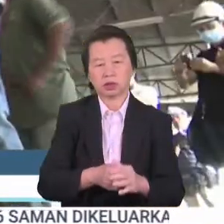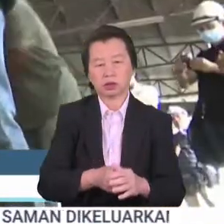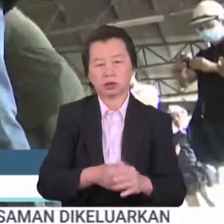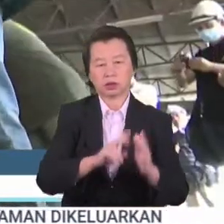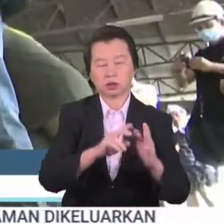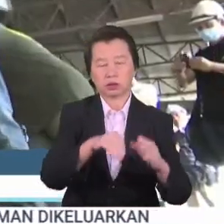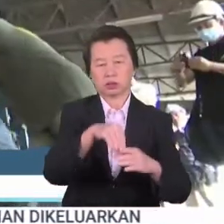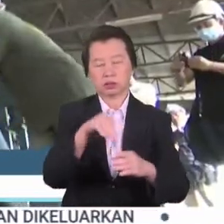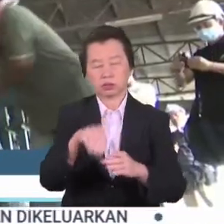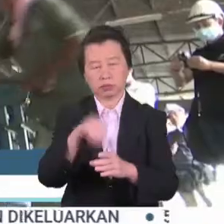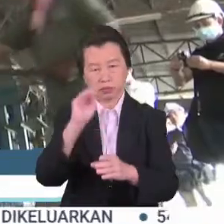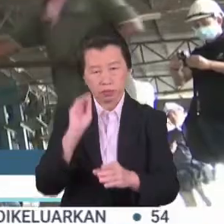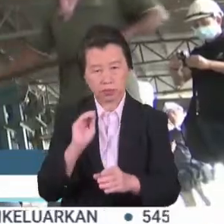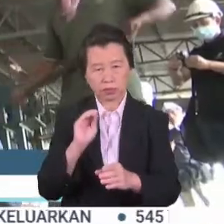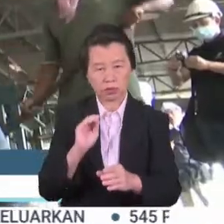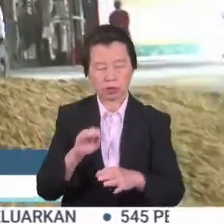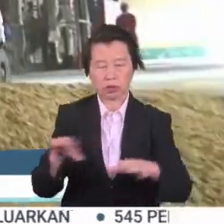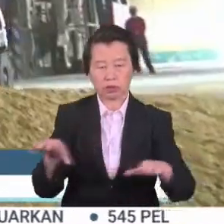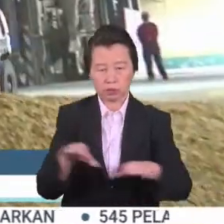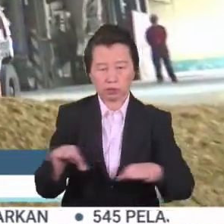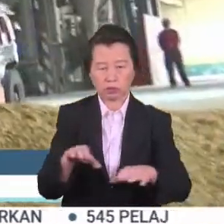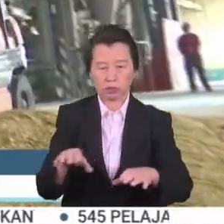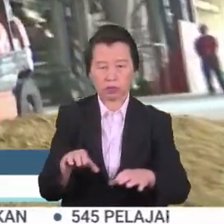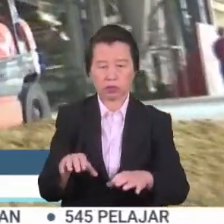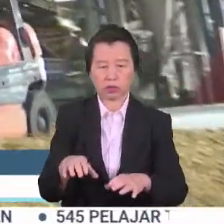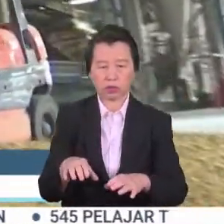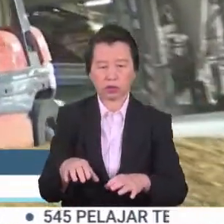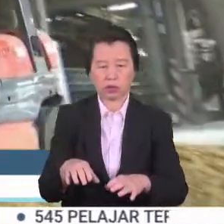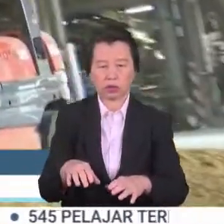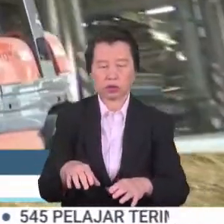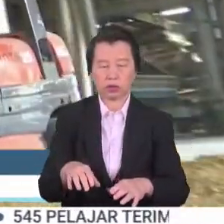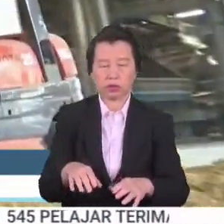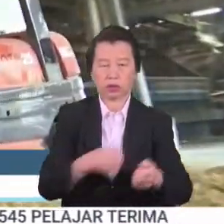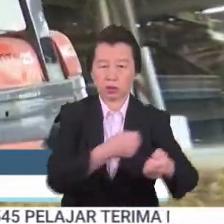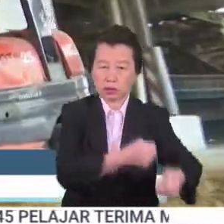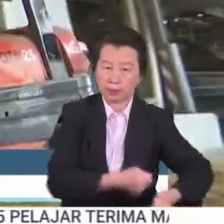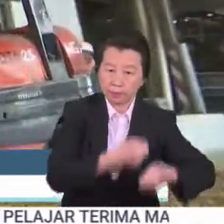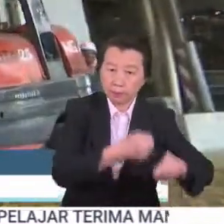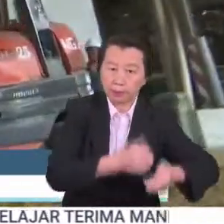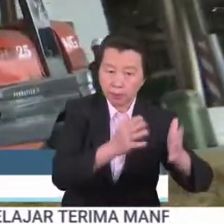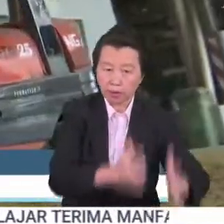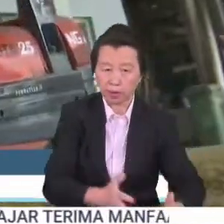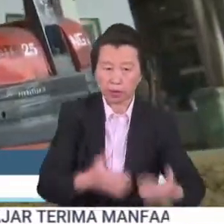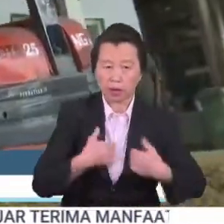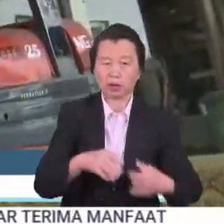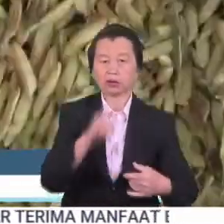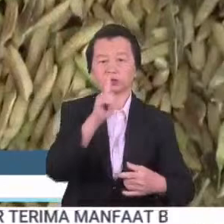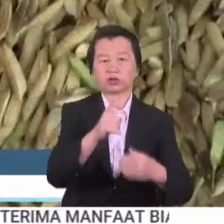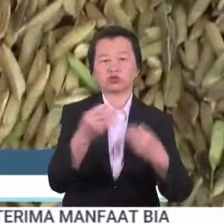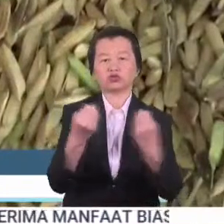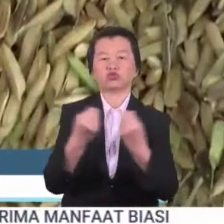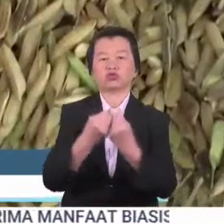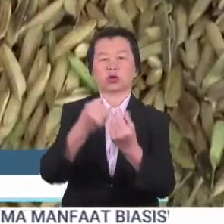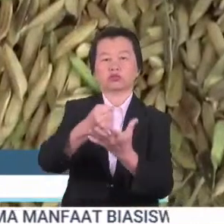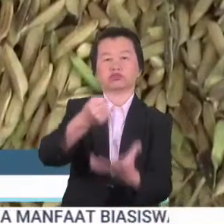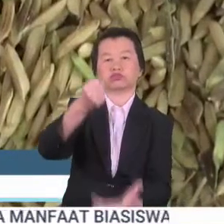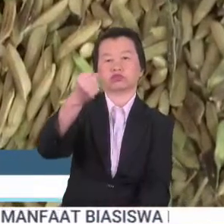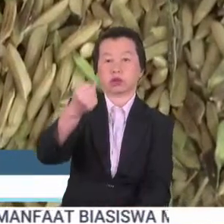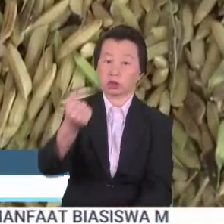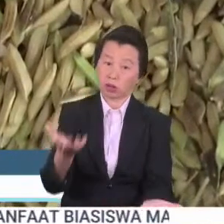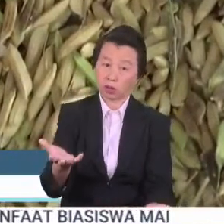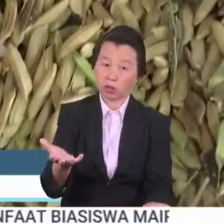pengeluaran yang dibuat Ole peladang-peladang tadi dia ada satu jumlah simpanan